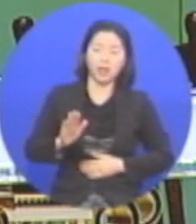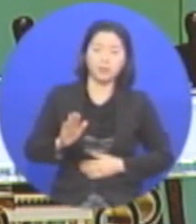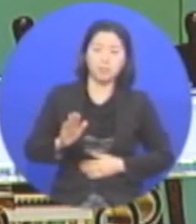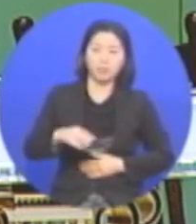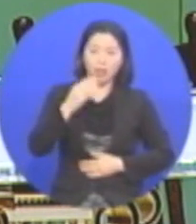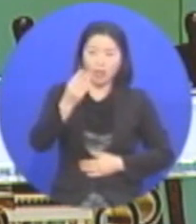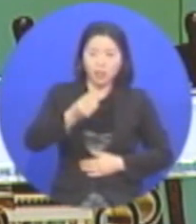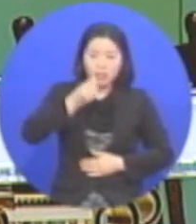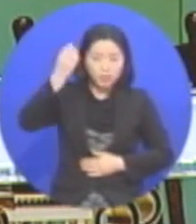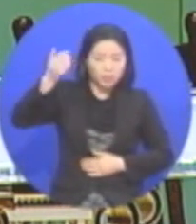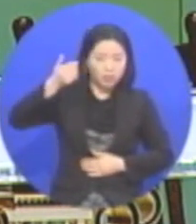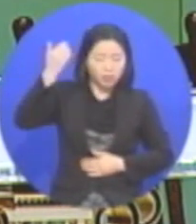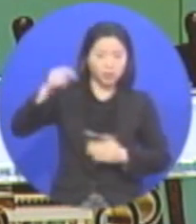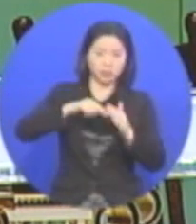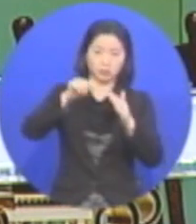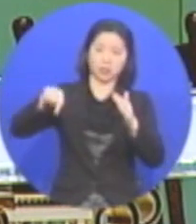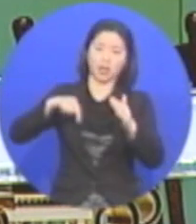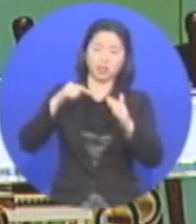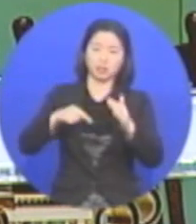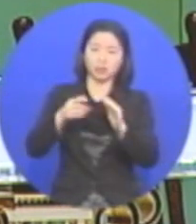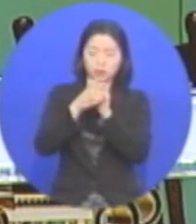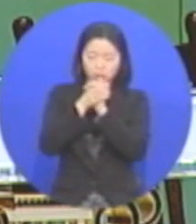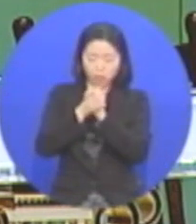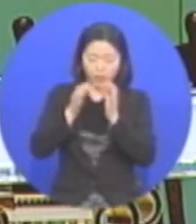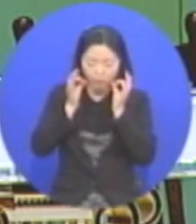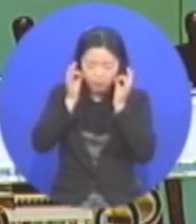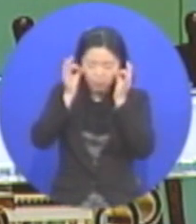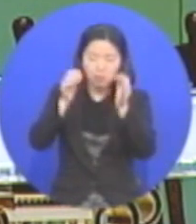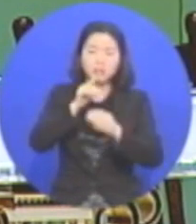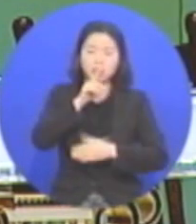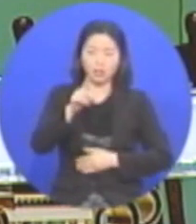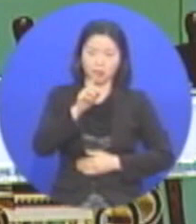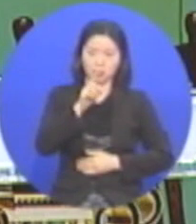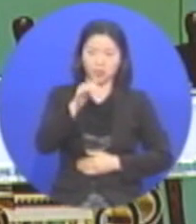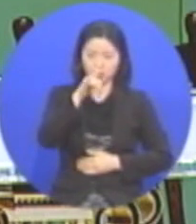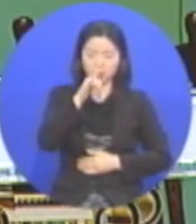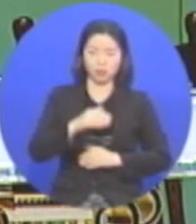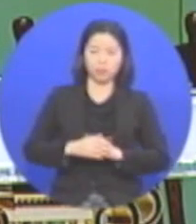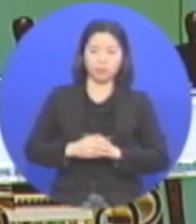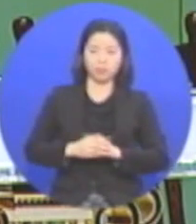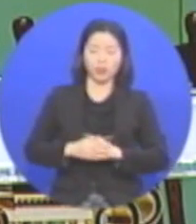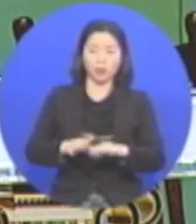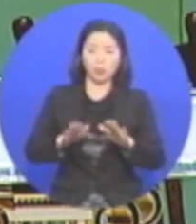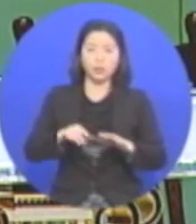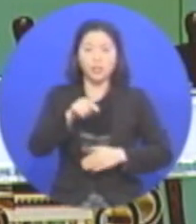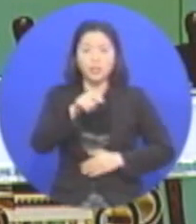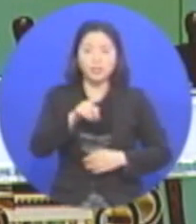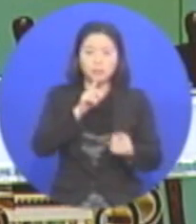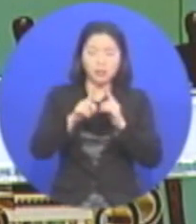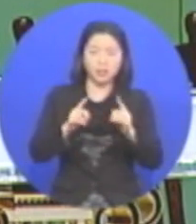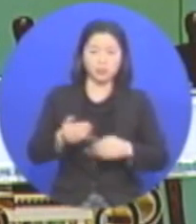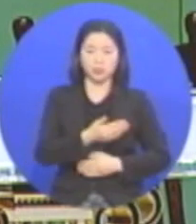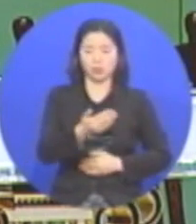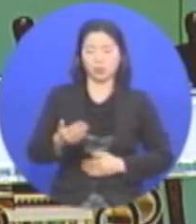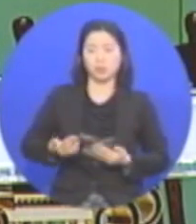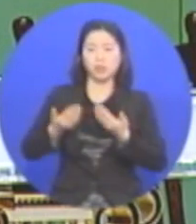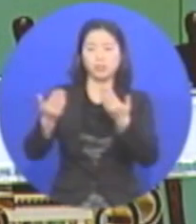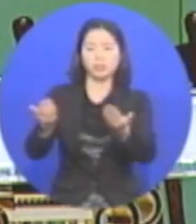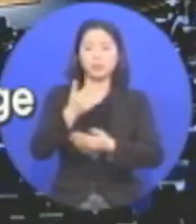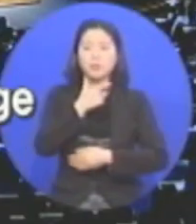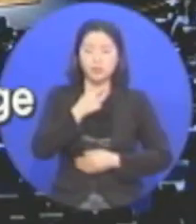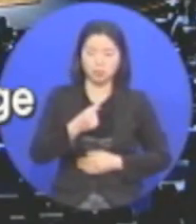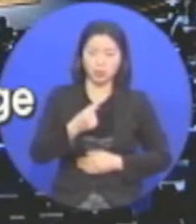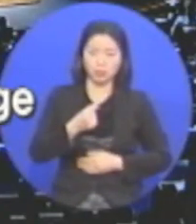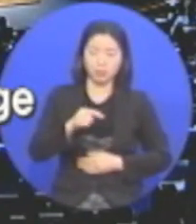안에서 기도하기를 힘 지라 그랬어요 오늘 그 말씀을 여러분에게 드리려고 하는 겁니다 이